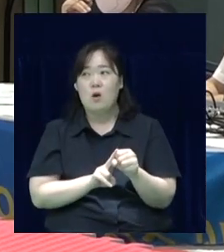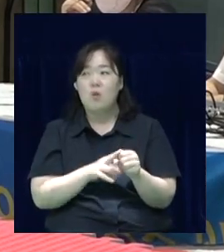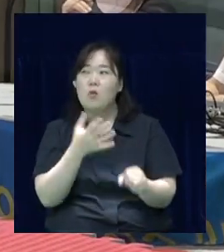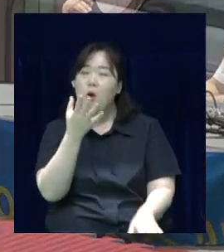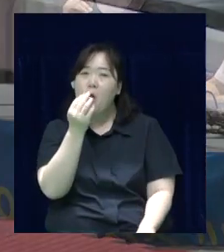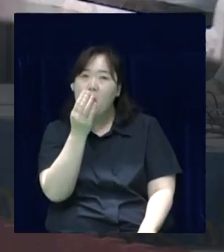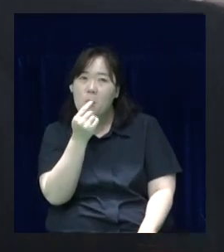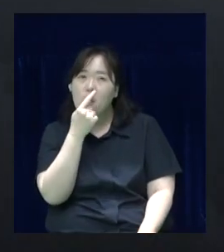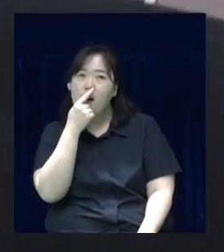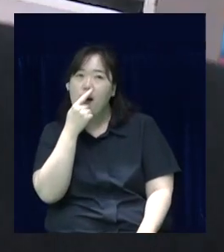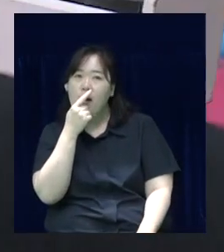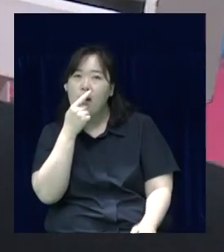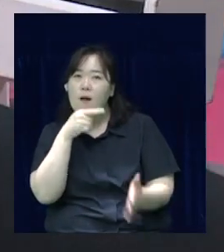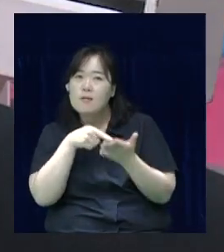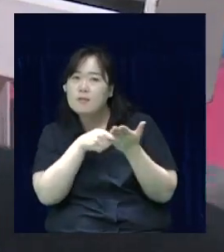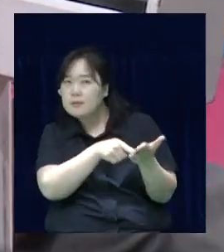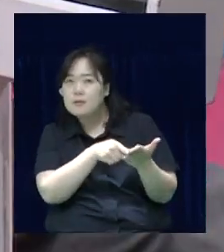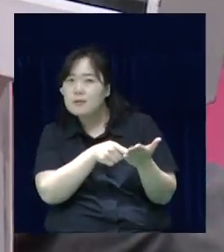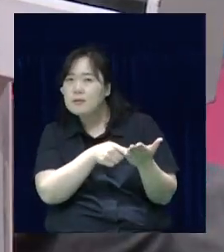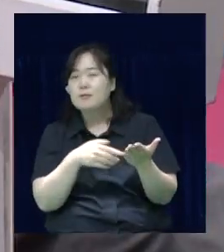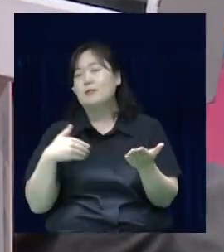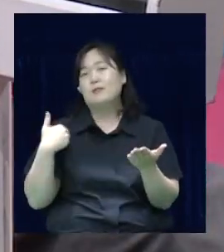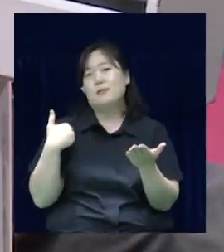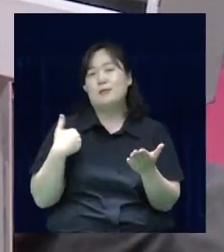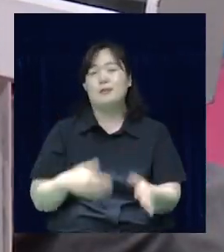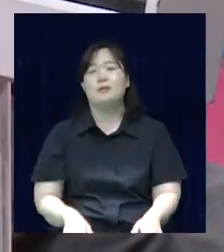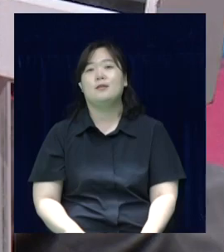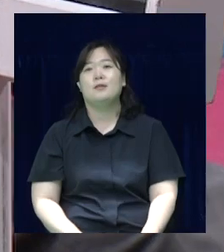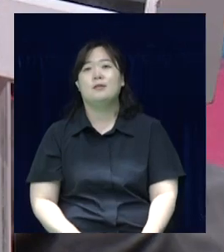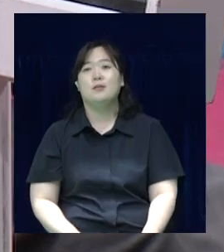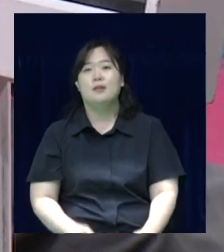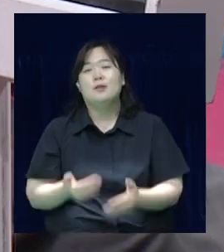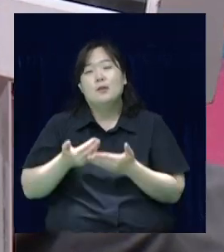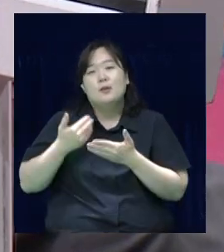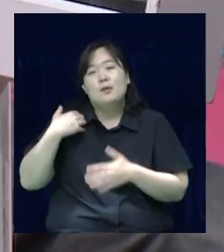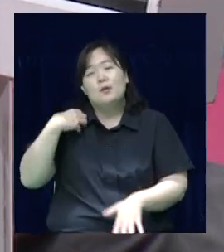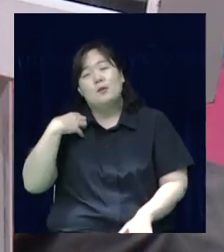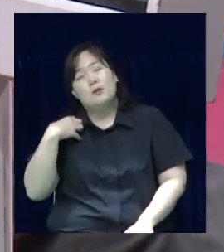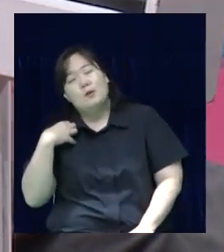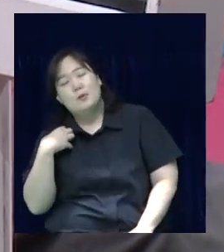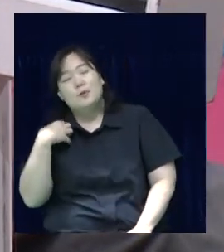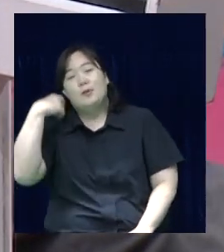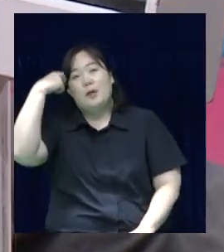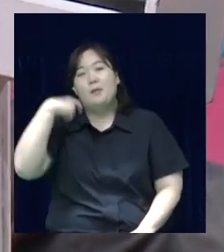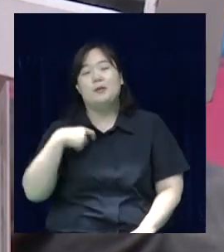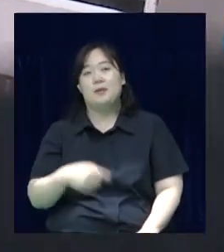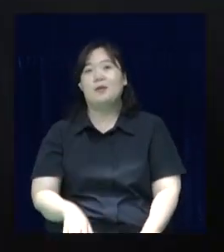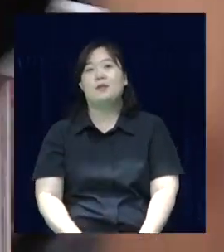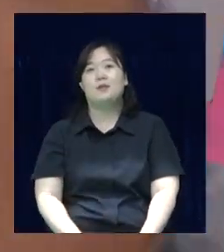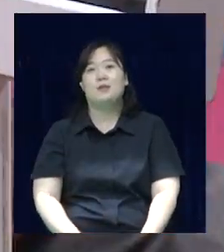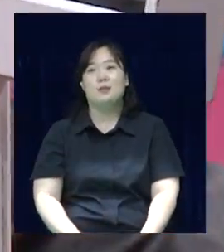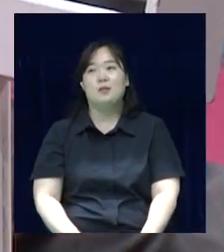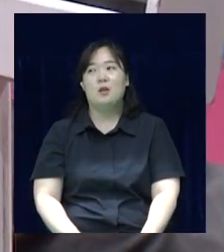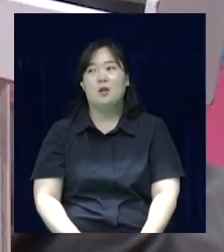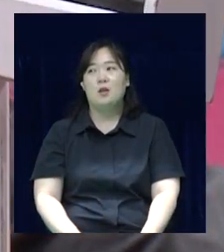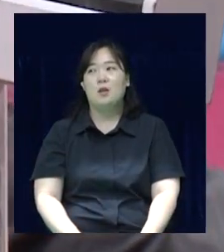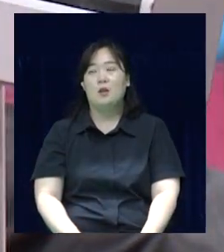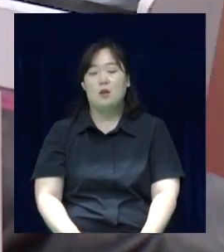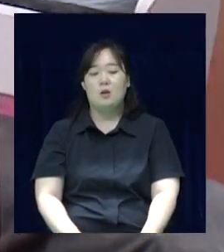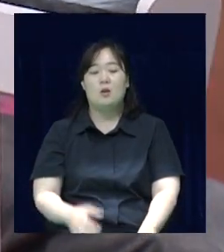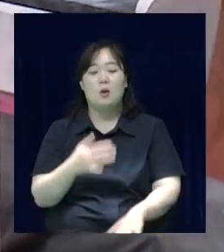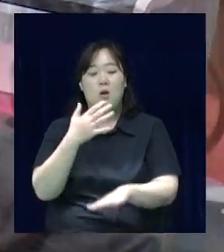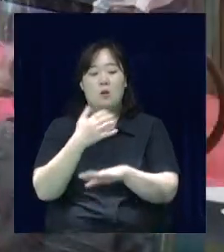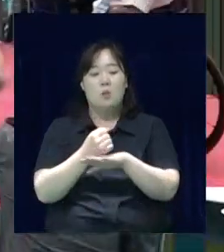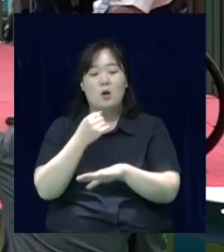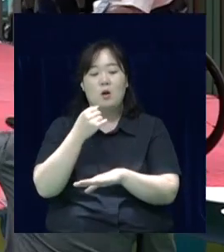얼마만큼 할지 모르겠지만 115를 성공을 예. 하기엔 좀 부담이 있을 것 같기도 뭐 하고요. 최소 116을 해야 네.